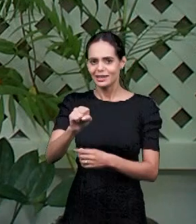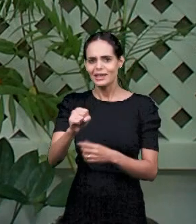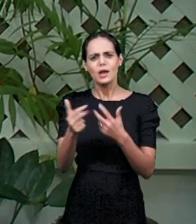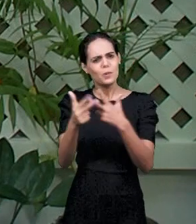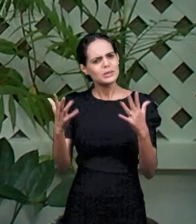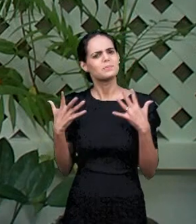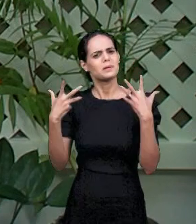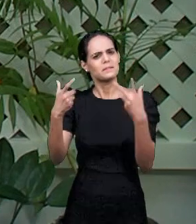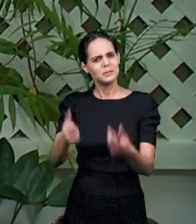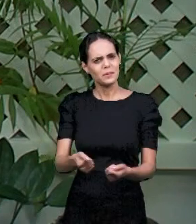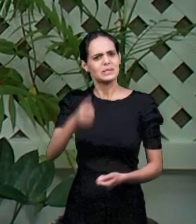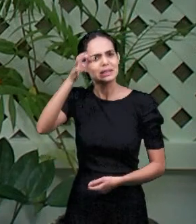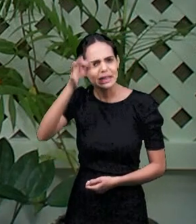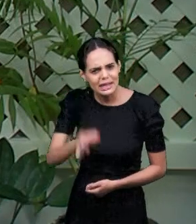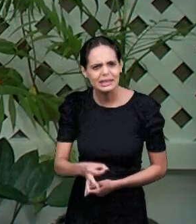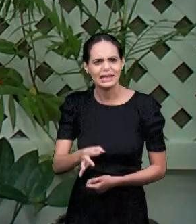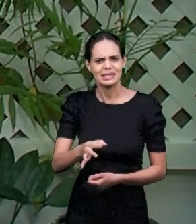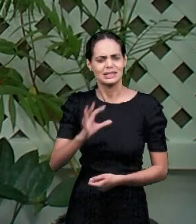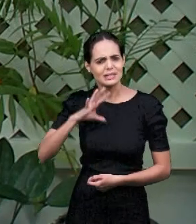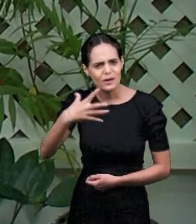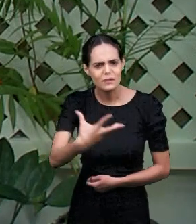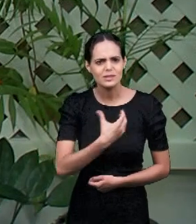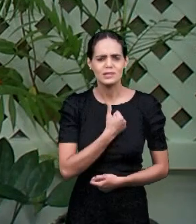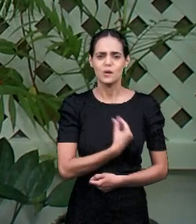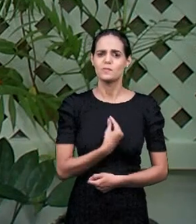la certitude du salut, de la vie éternelle.